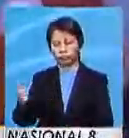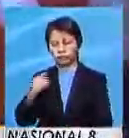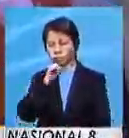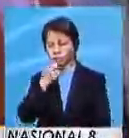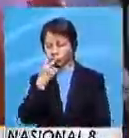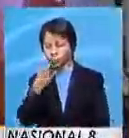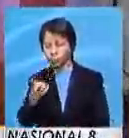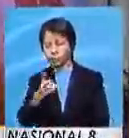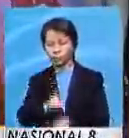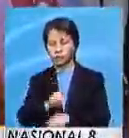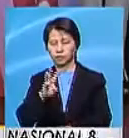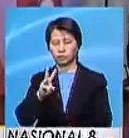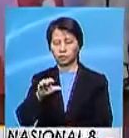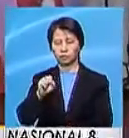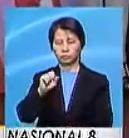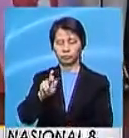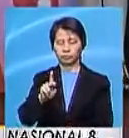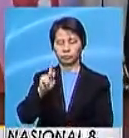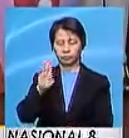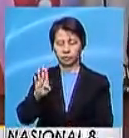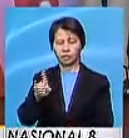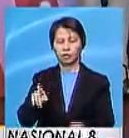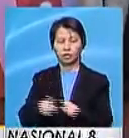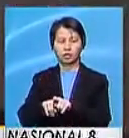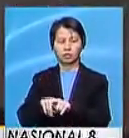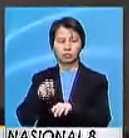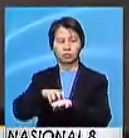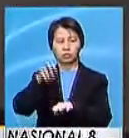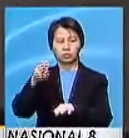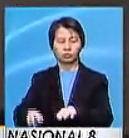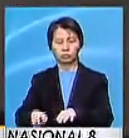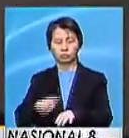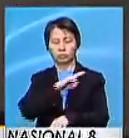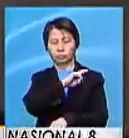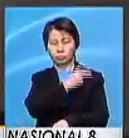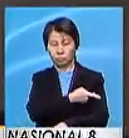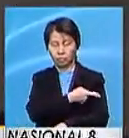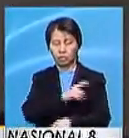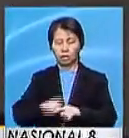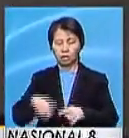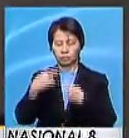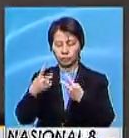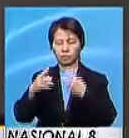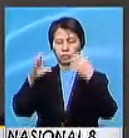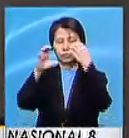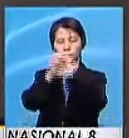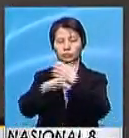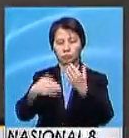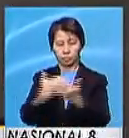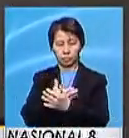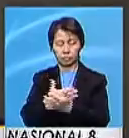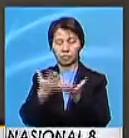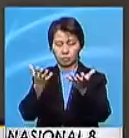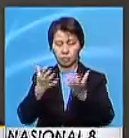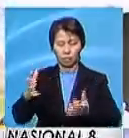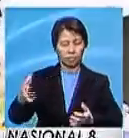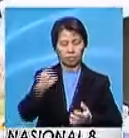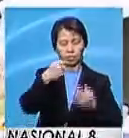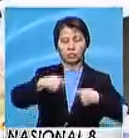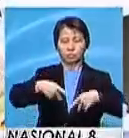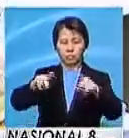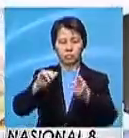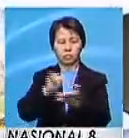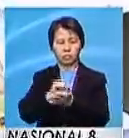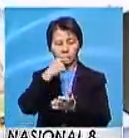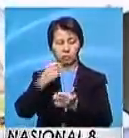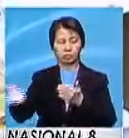aksi di WSBK sebagai turun pangkat. Sebaliknya menganggap ia cabaran baru dan mahu merebut peluang tersebut